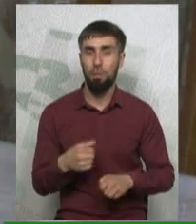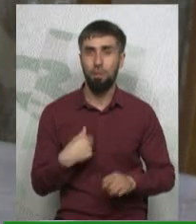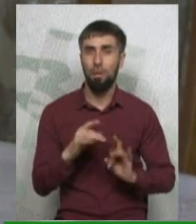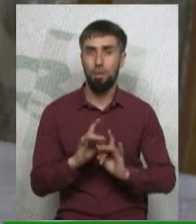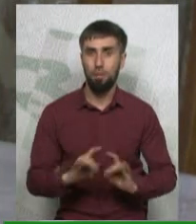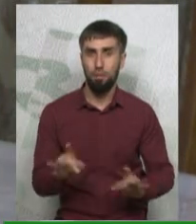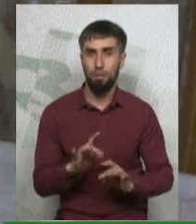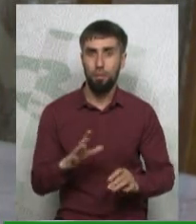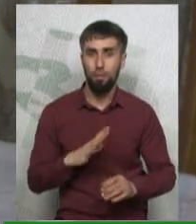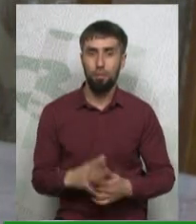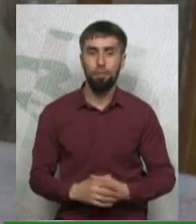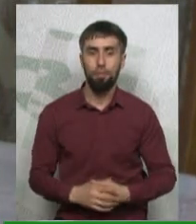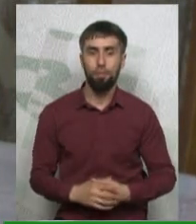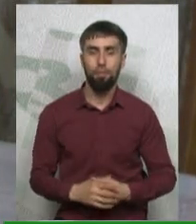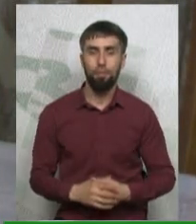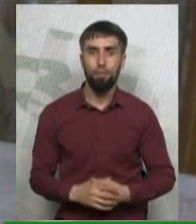могло доступно